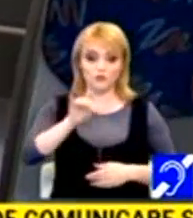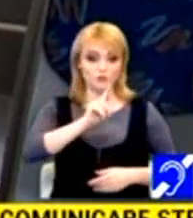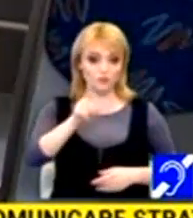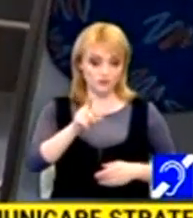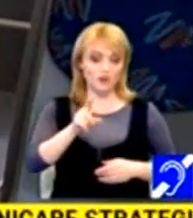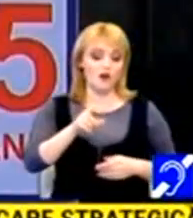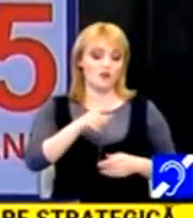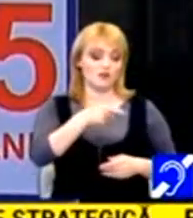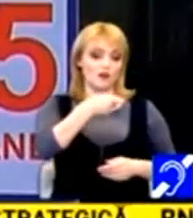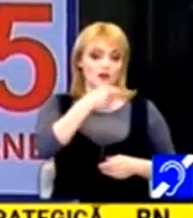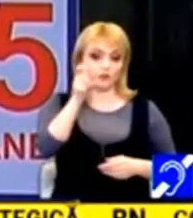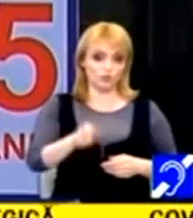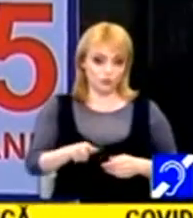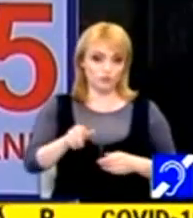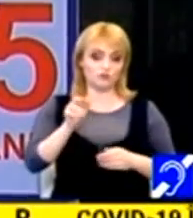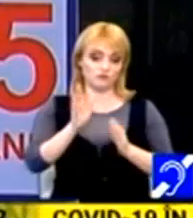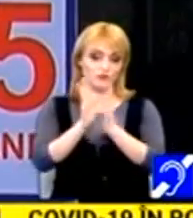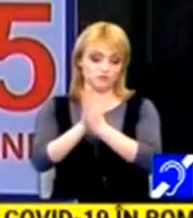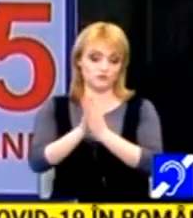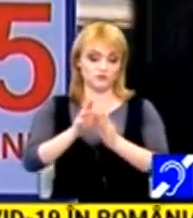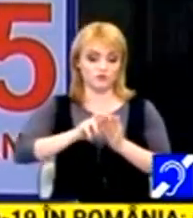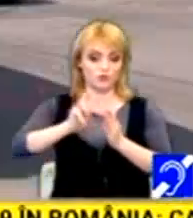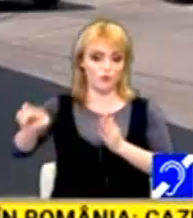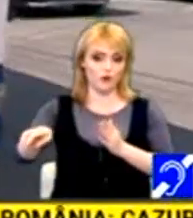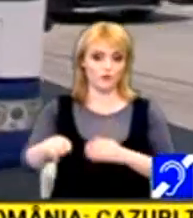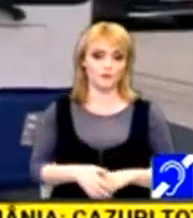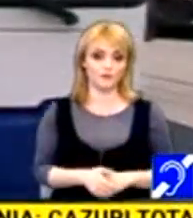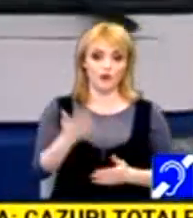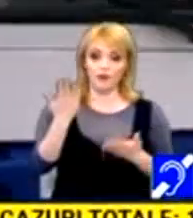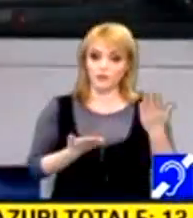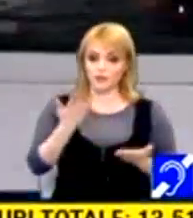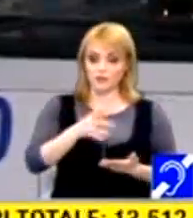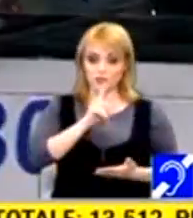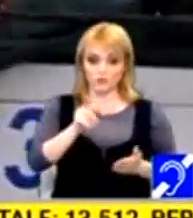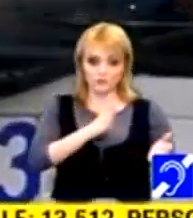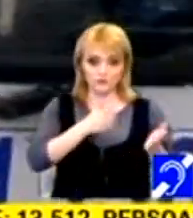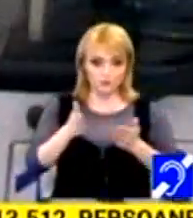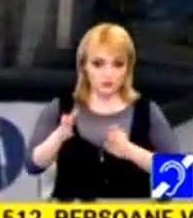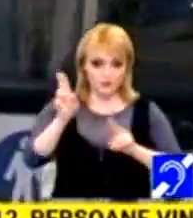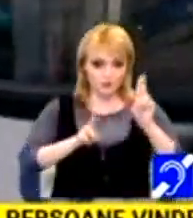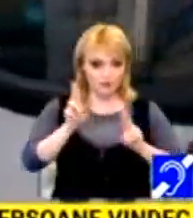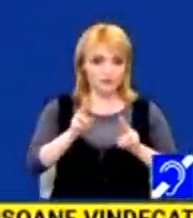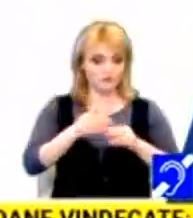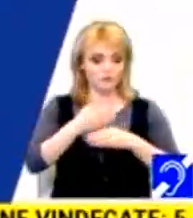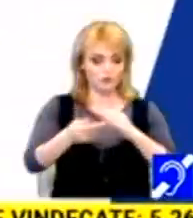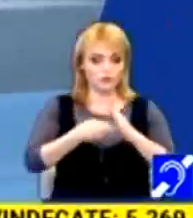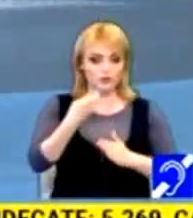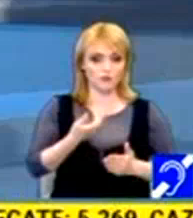taxator să coboare. Ce sancțiuni riscă cei care nu respectă aceste reguli, vă spunem mai târziu în Telejurnal.